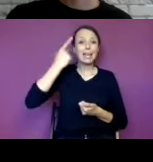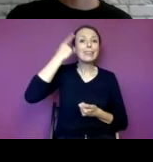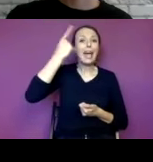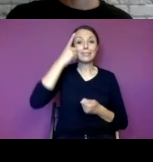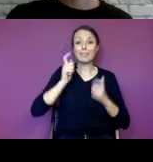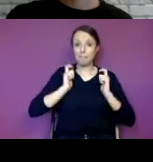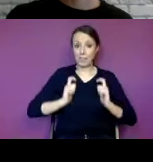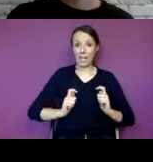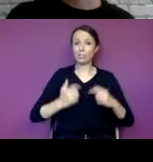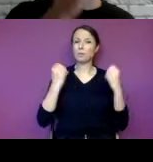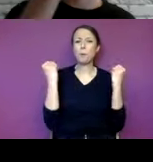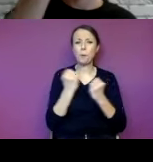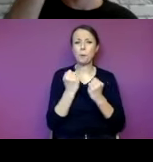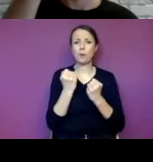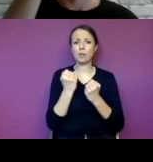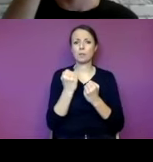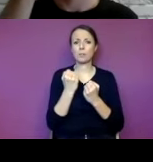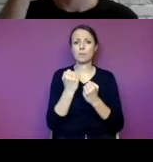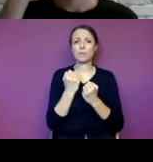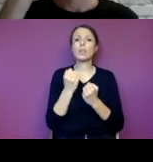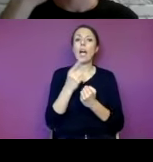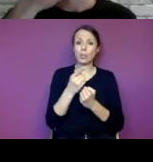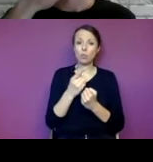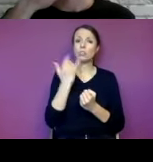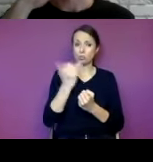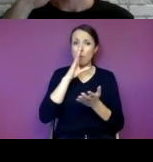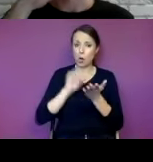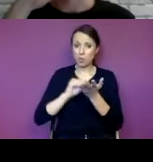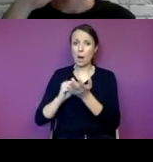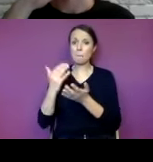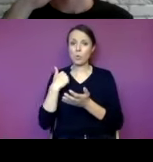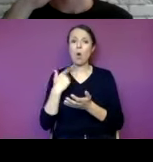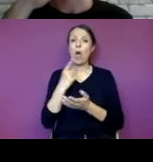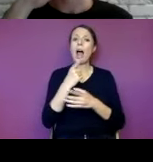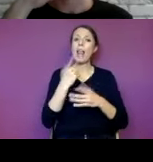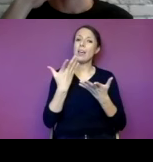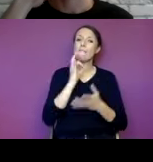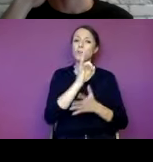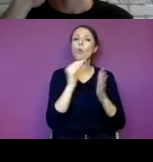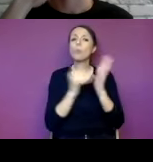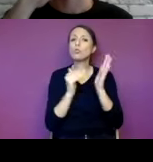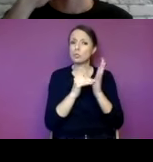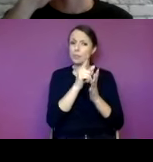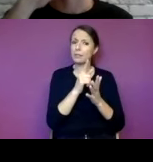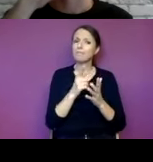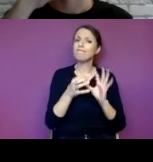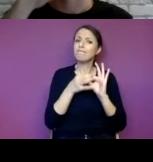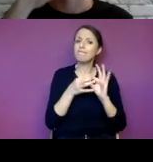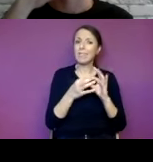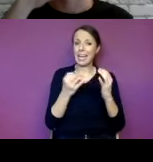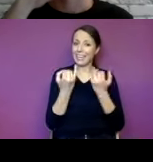jest bardzo silna i jakoś powtarzalna, ale rzeczywiście opiera się na innych filarach. Natomiast chciałam jeszcze nawiązać do